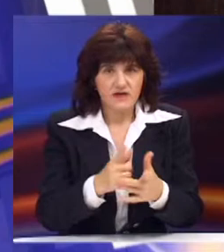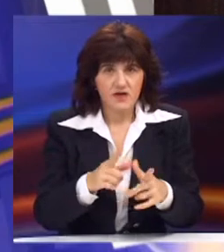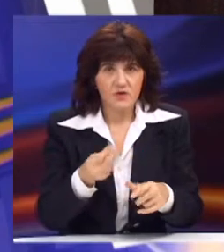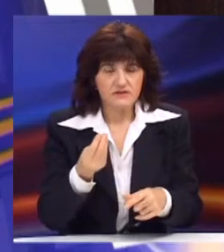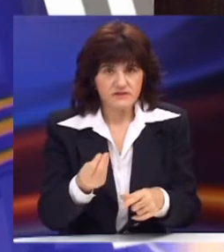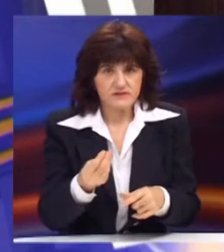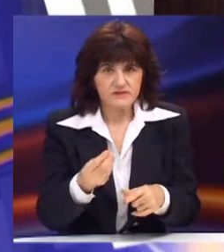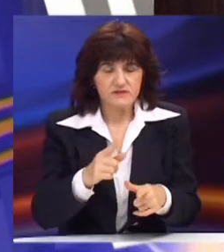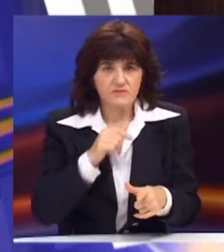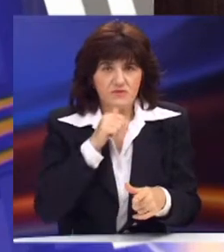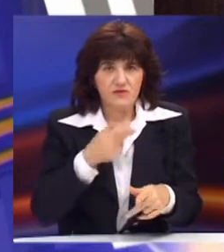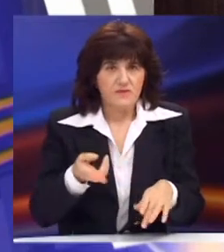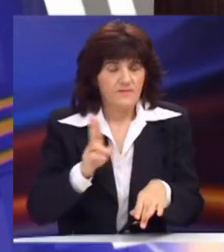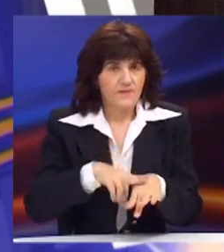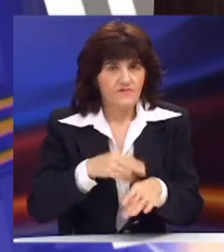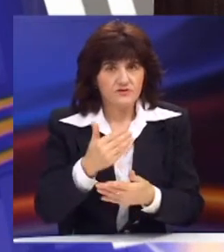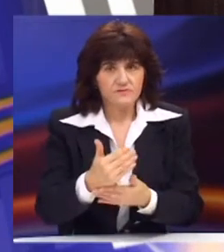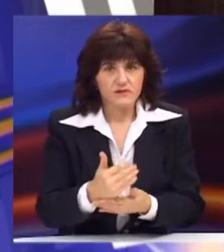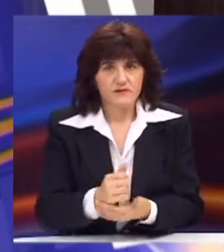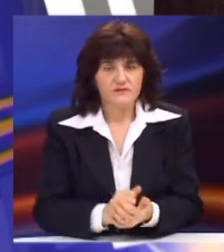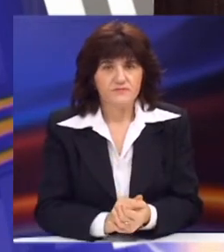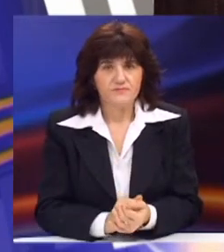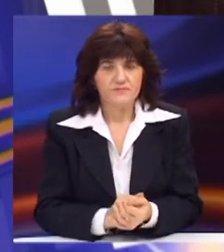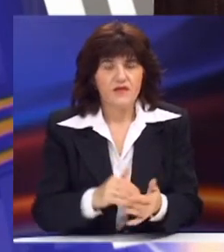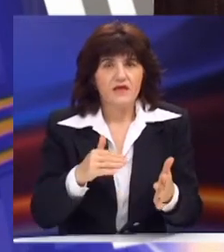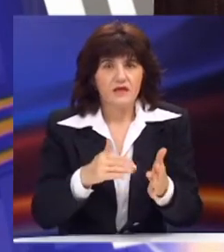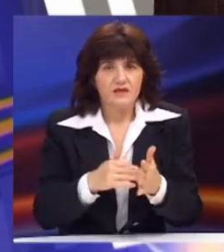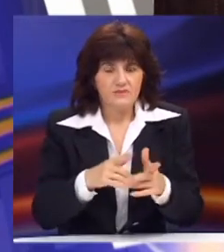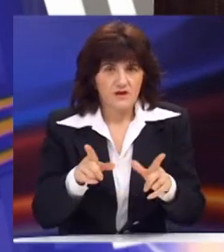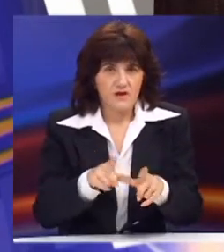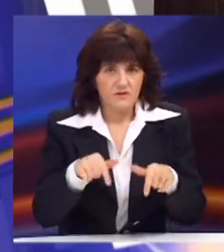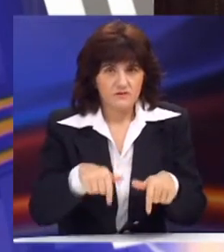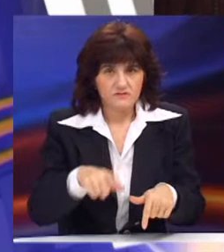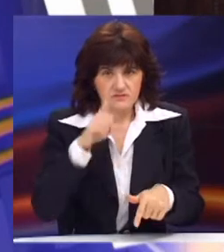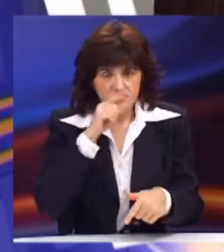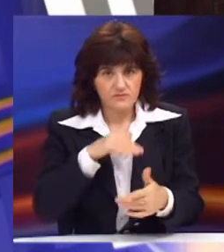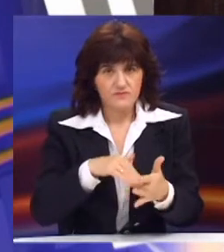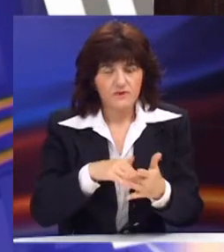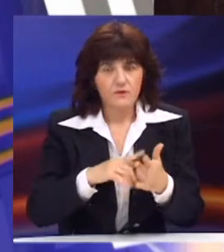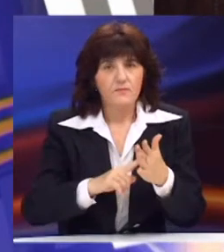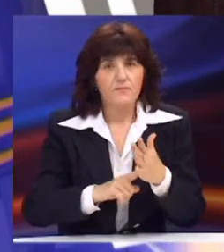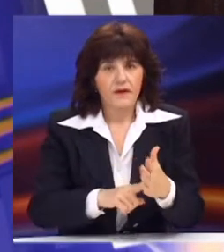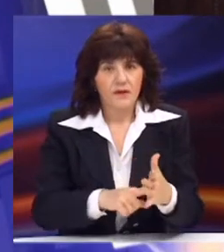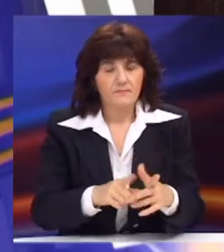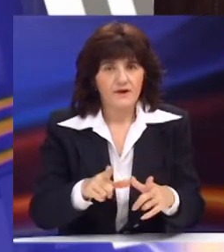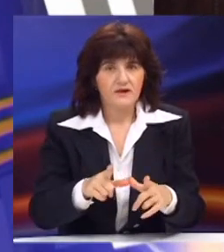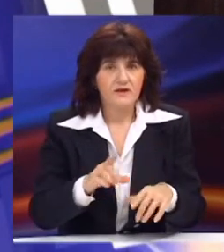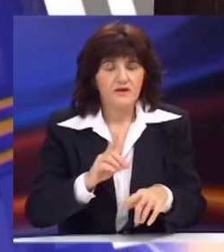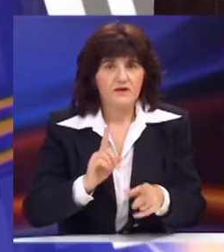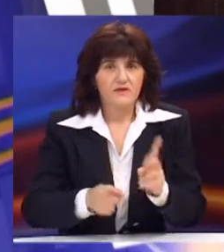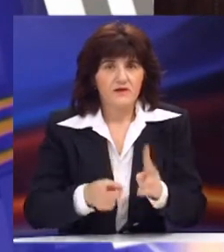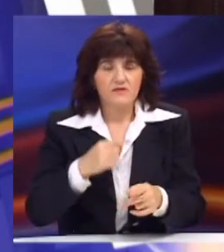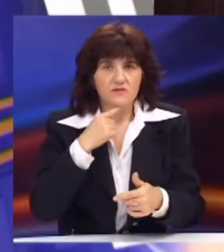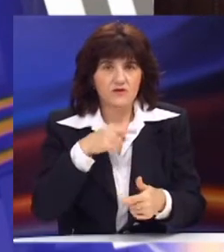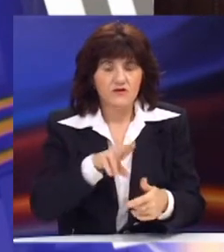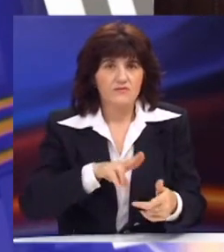propisi Republike Srbije regulišu po najvišim standardima. Treba kao lokalna samouprava da budemo primer u